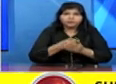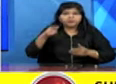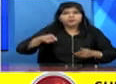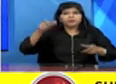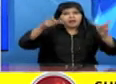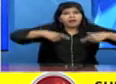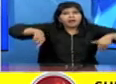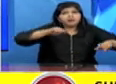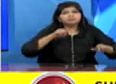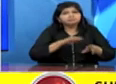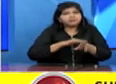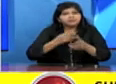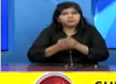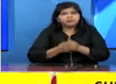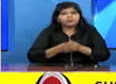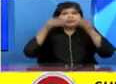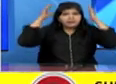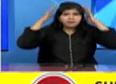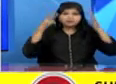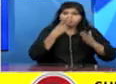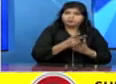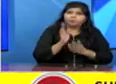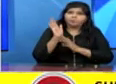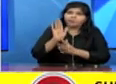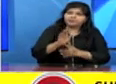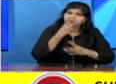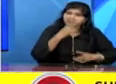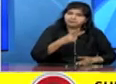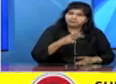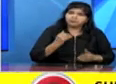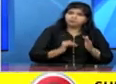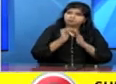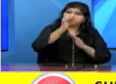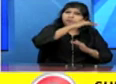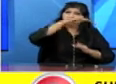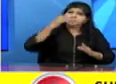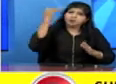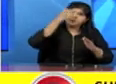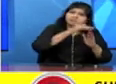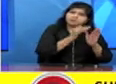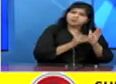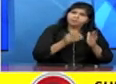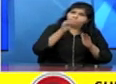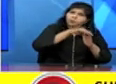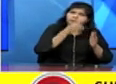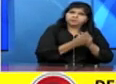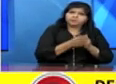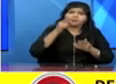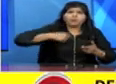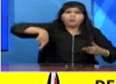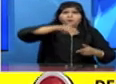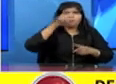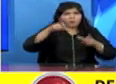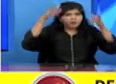को, नर्सिंग को एक नई पहचान दी, एक नई ऊंचाई पर पहुंचाया। दुनिया की हर नर्स के सेवा भाव